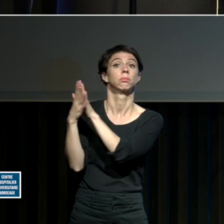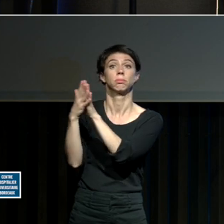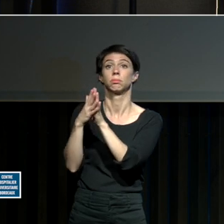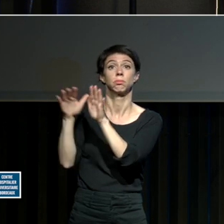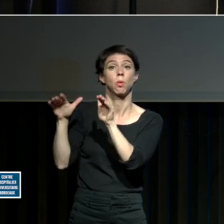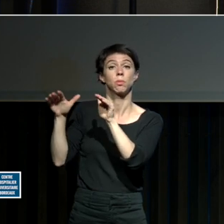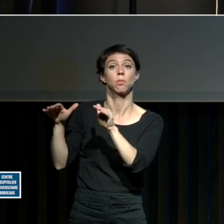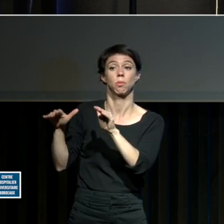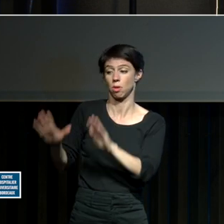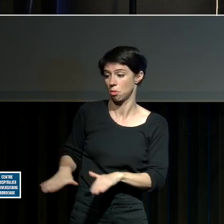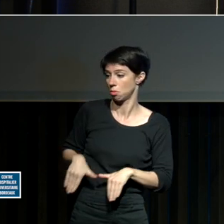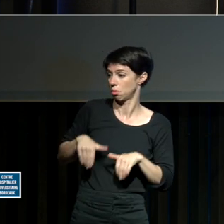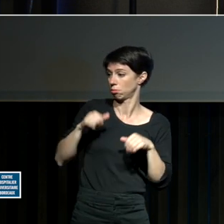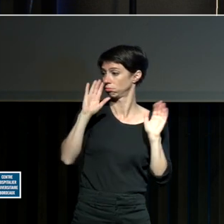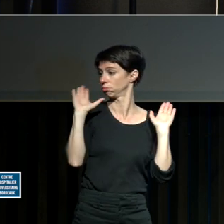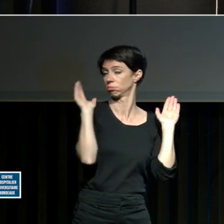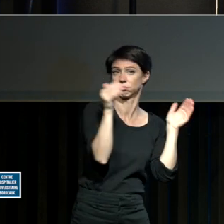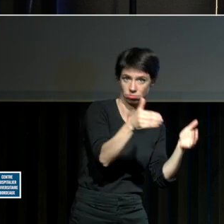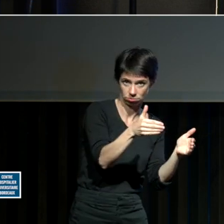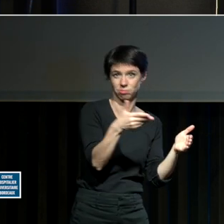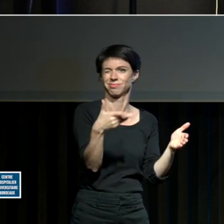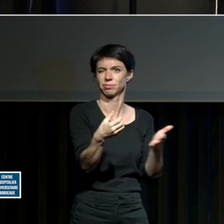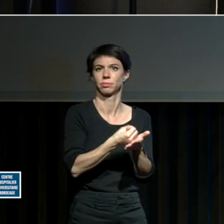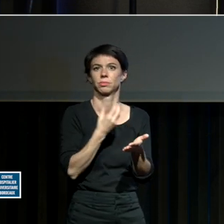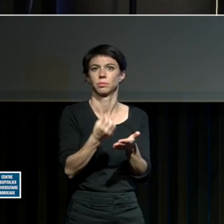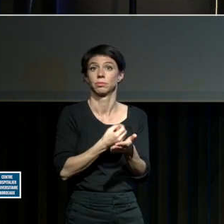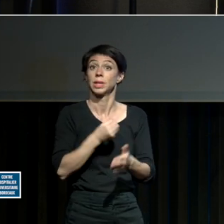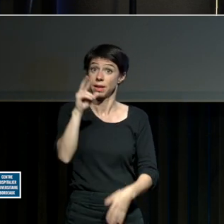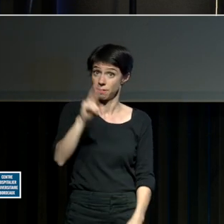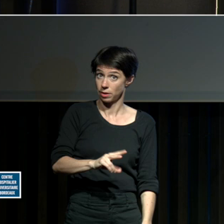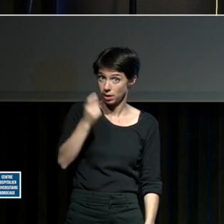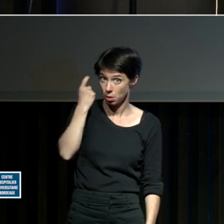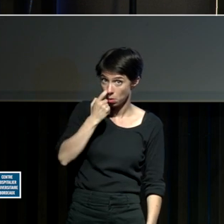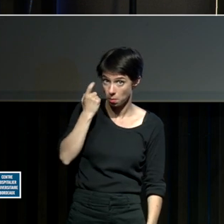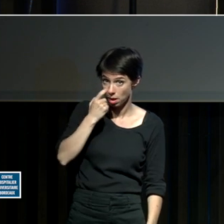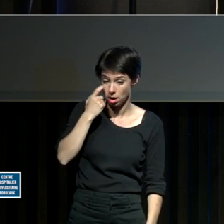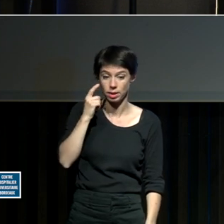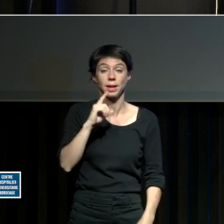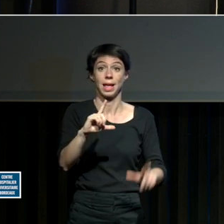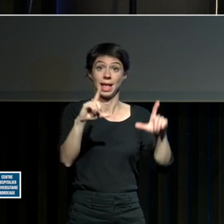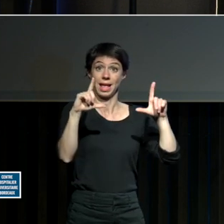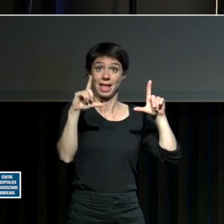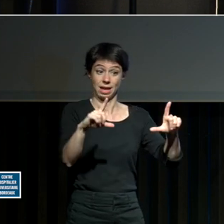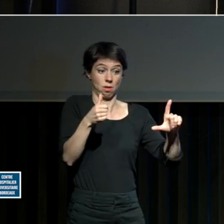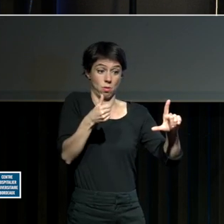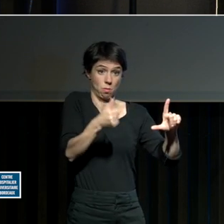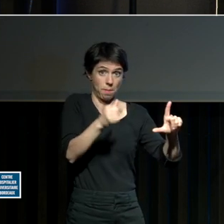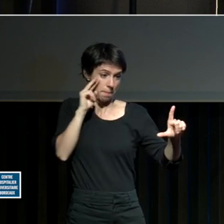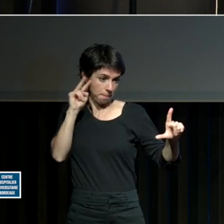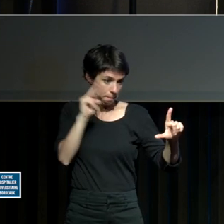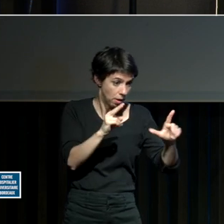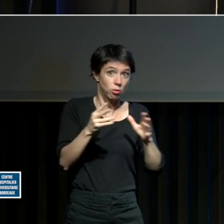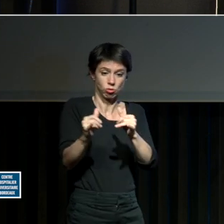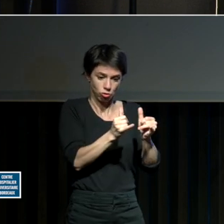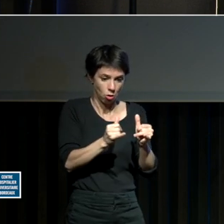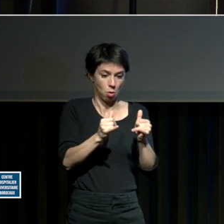sociales. Et on voit finalement que plus que le temps passé devant l'écran, plus que le temps passé devant la pratique de jeu, ce sont